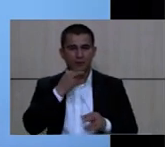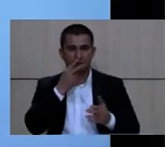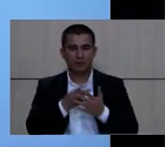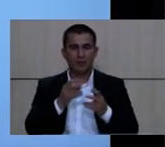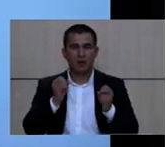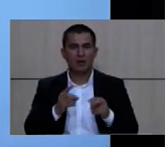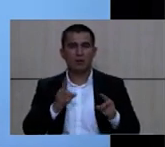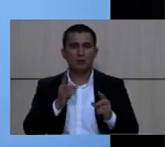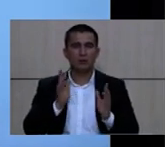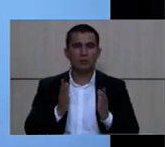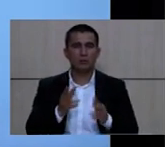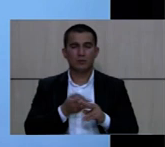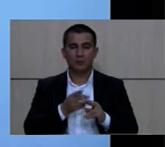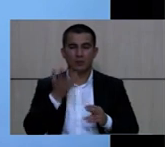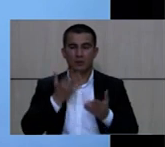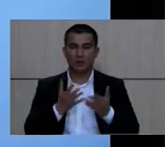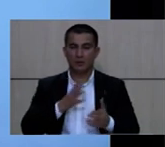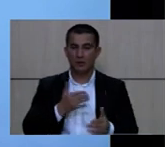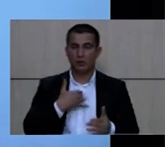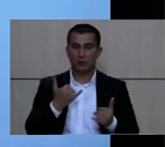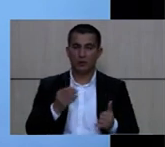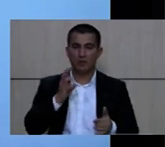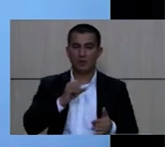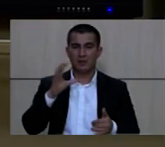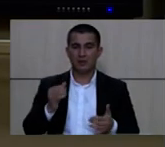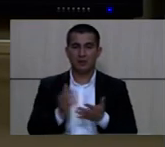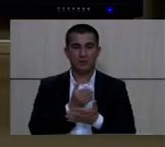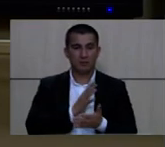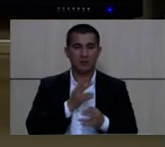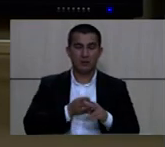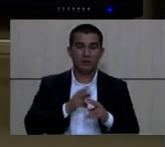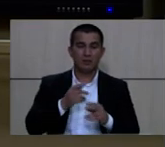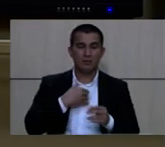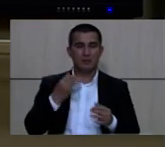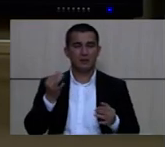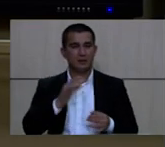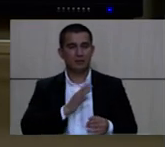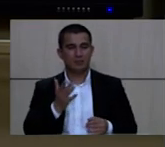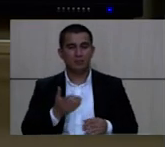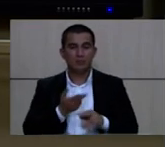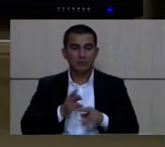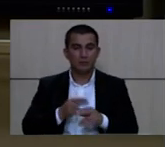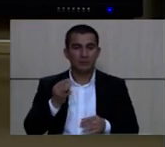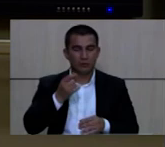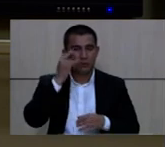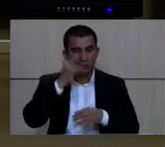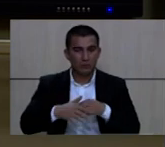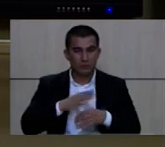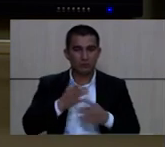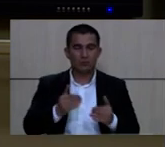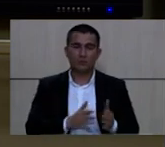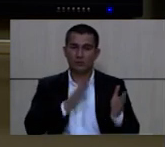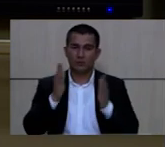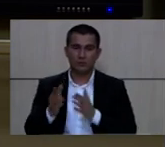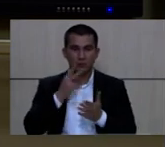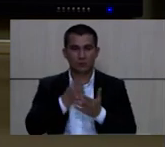Biz hozir massani topganimiz uchun unga e'tibor bermadik. Masala sizga tushunarli bo'ldimi aziz o'quvchilar? Barakalla. Keyingi